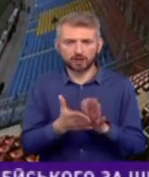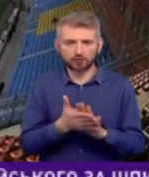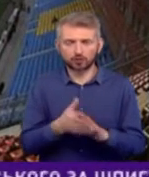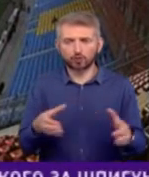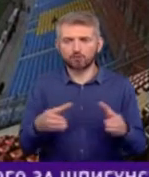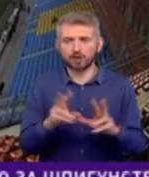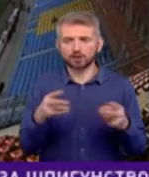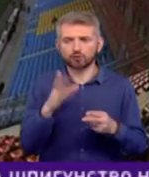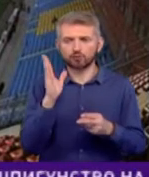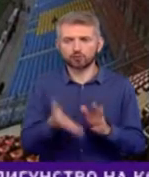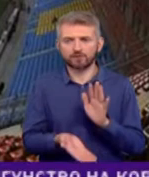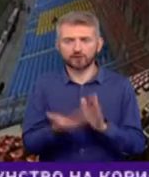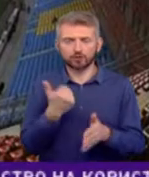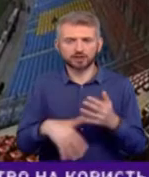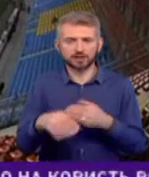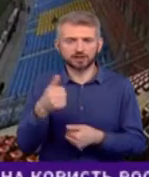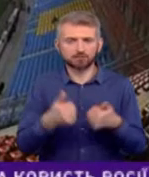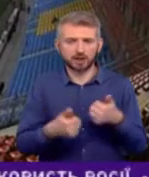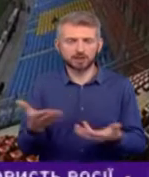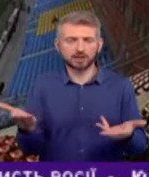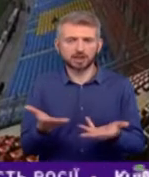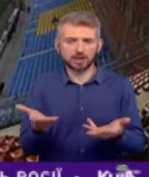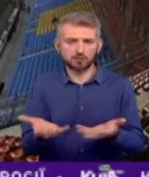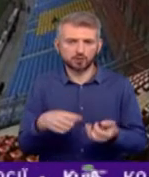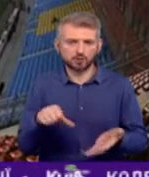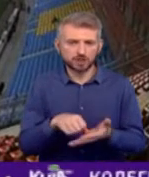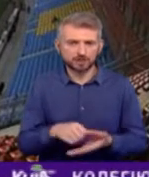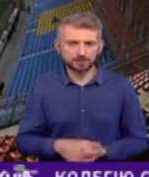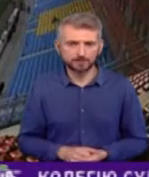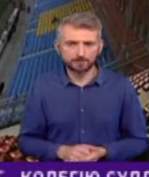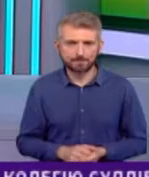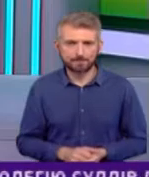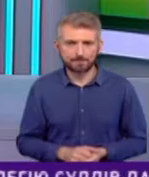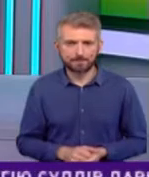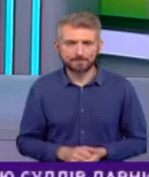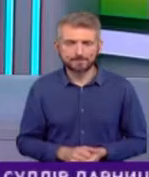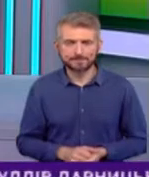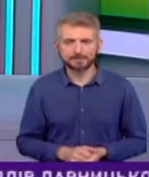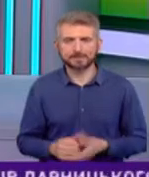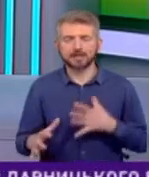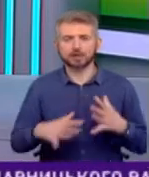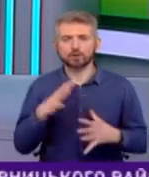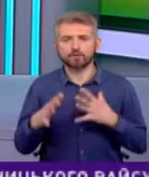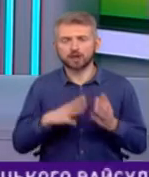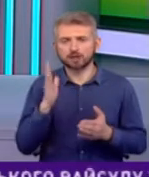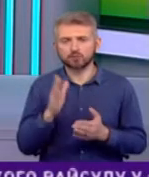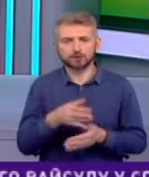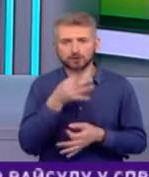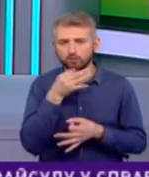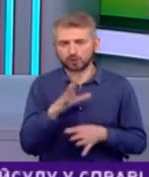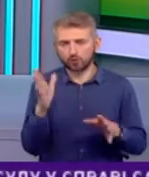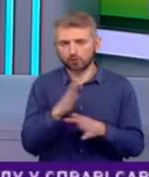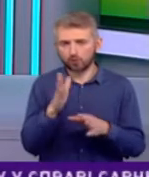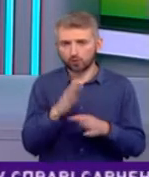Команди клубу будуть виключені з усіх змагань, в яких беруть участь. Тренування відбудеться за будь-якої